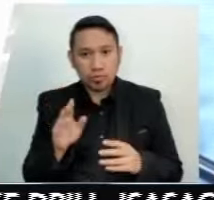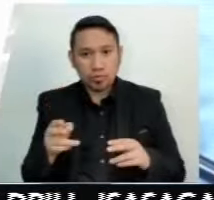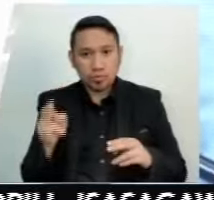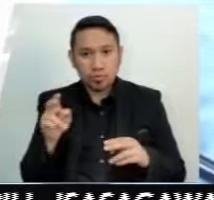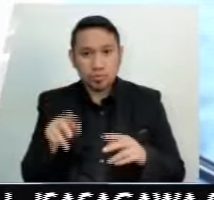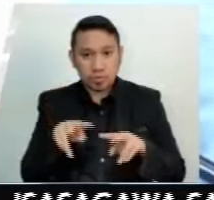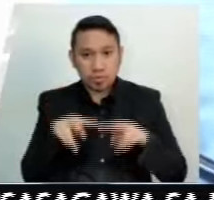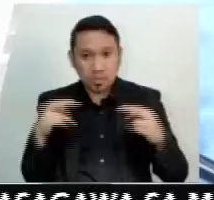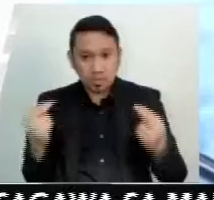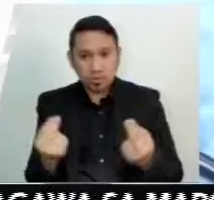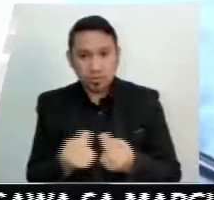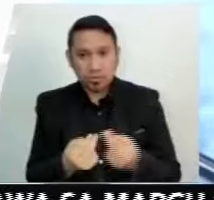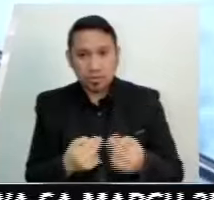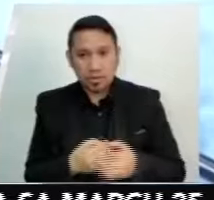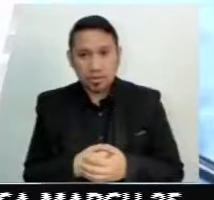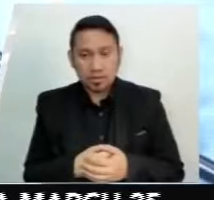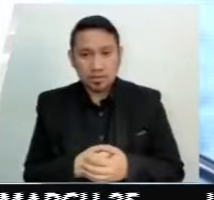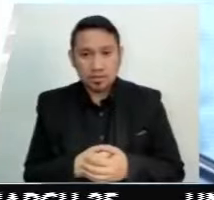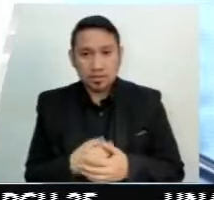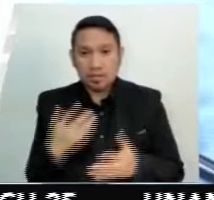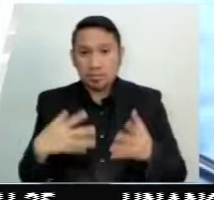ka termino.